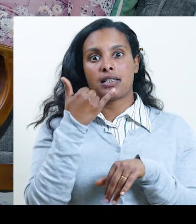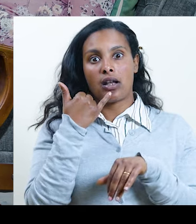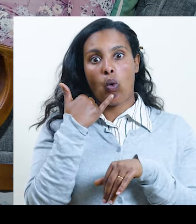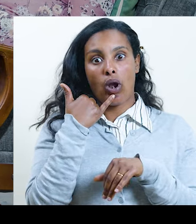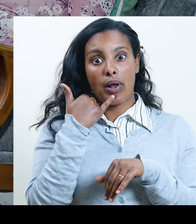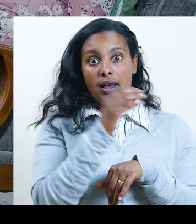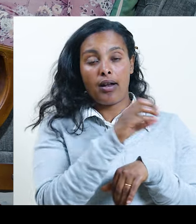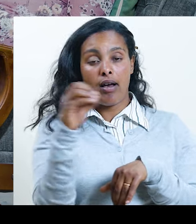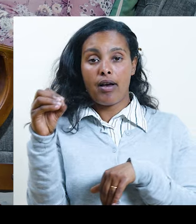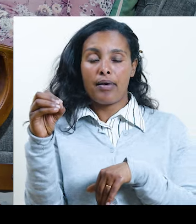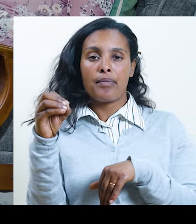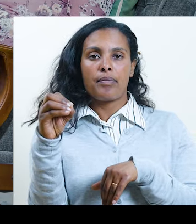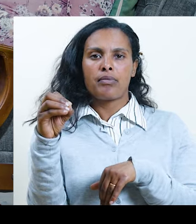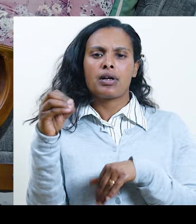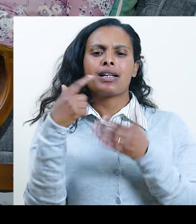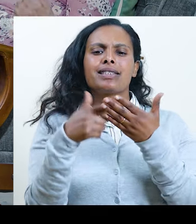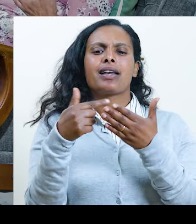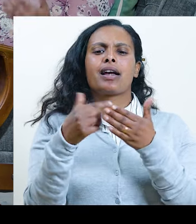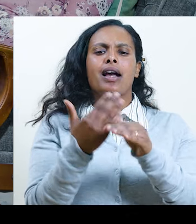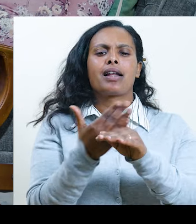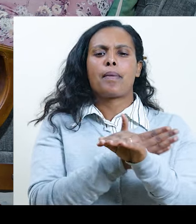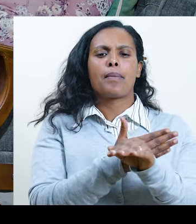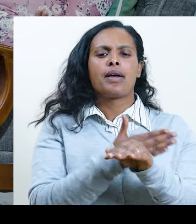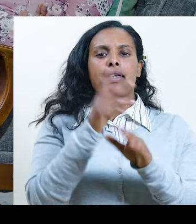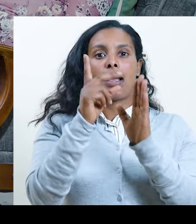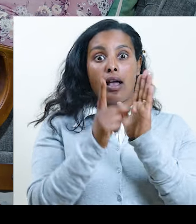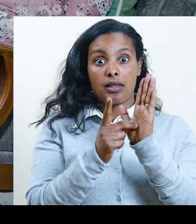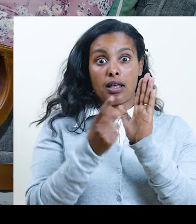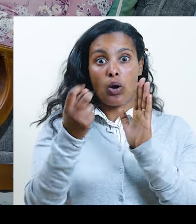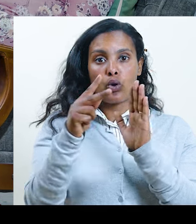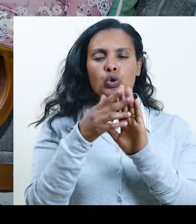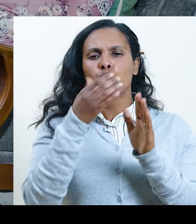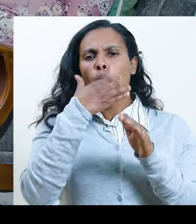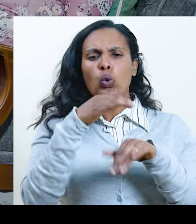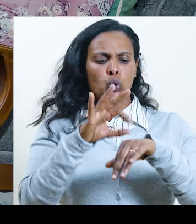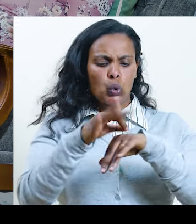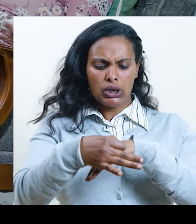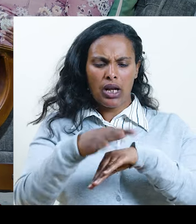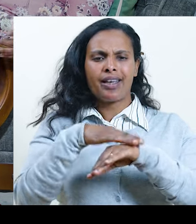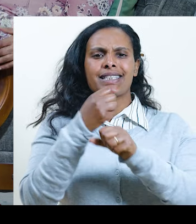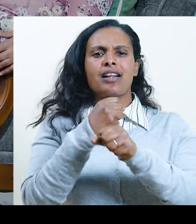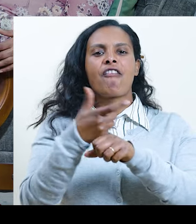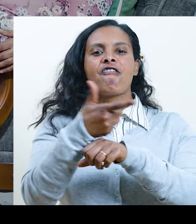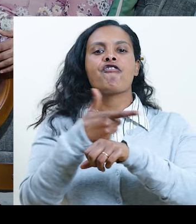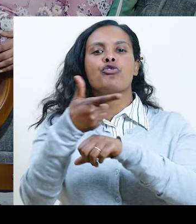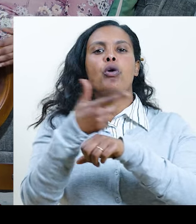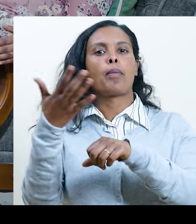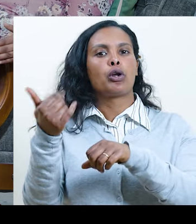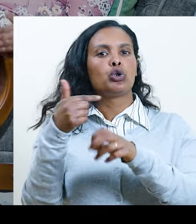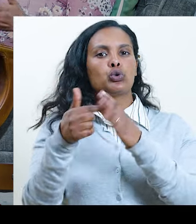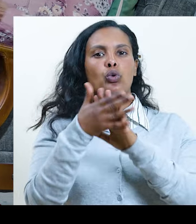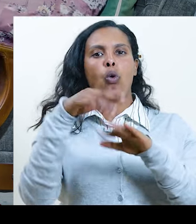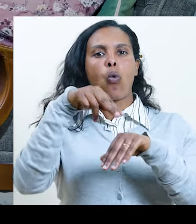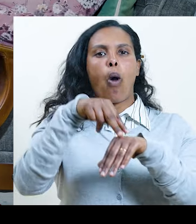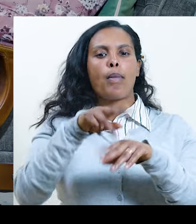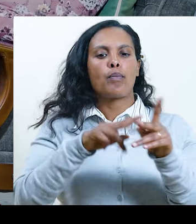ስልክ ተደወለልኝና ከዚህ ቀደም የካቲት ላይ ሆኜ ትኩስ ቁስል ላይ ሆኜ የተሰራ ቪዲዮ ነበረ።